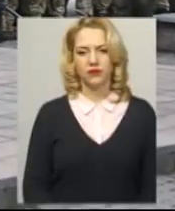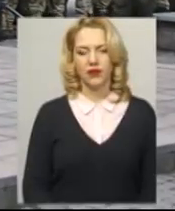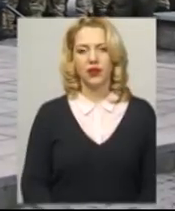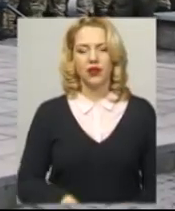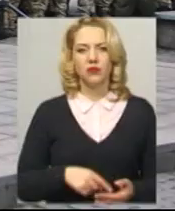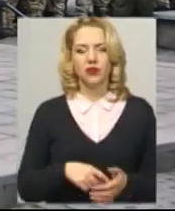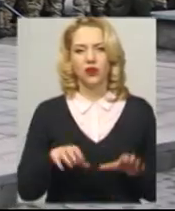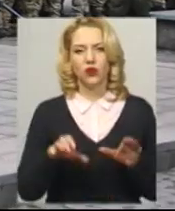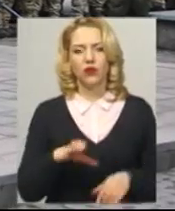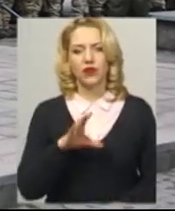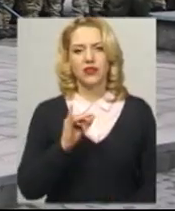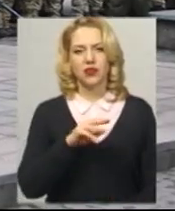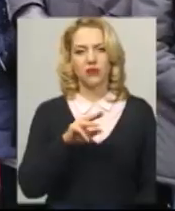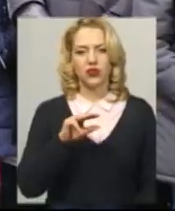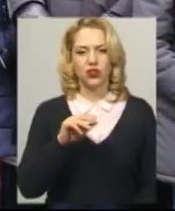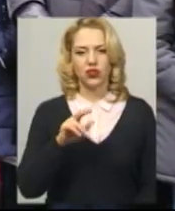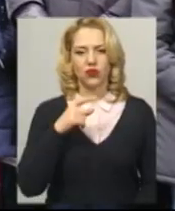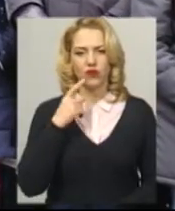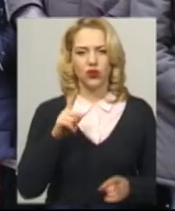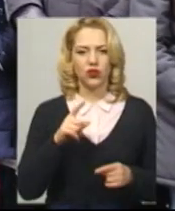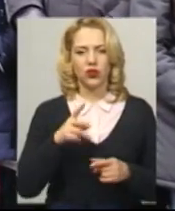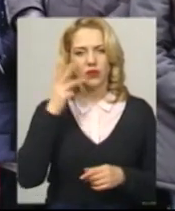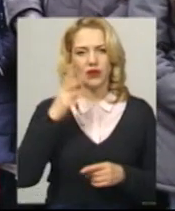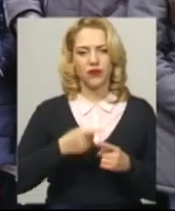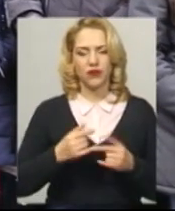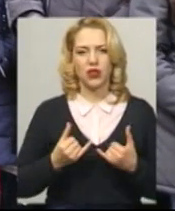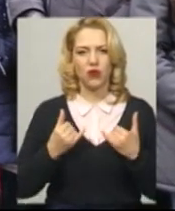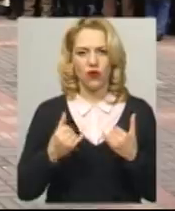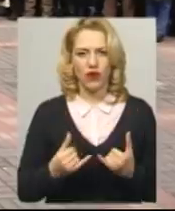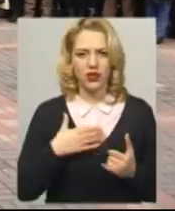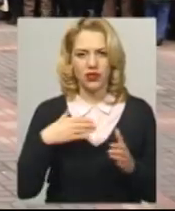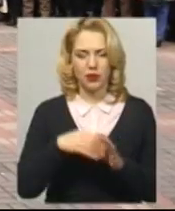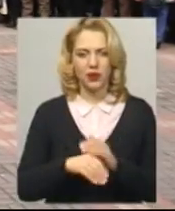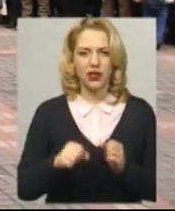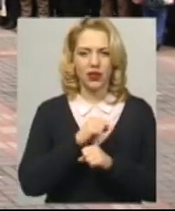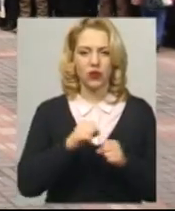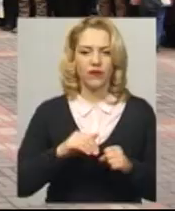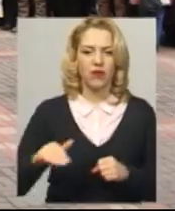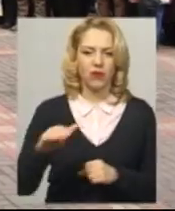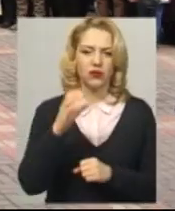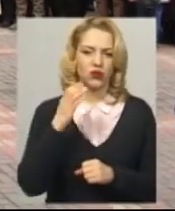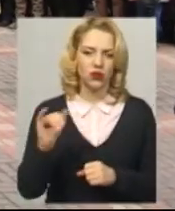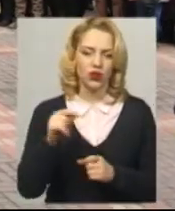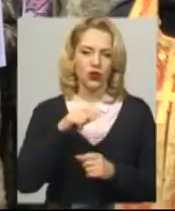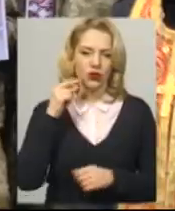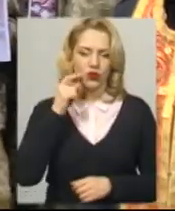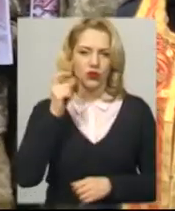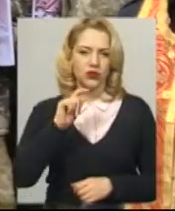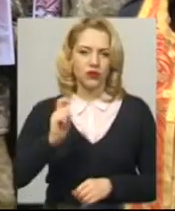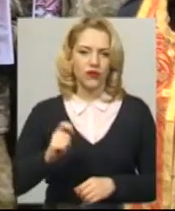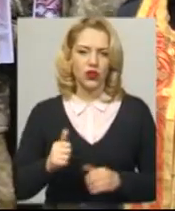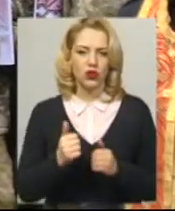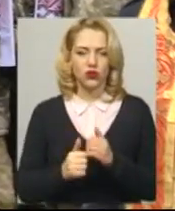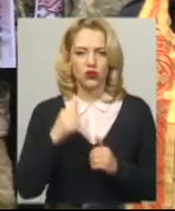Міський голова Олександр Семчишин каже, Хмельницький щороку проводить шанування загиблих Героїв Небесної Сотні та російсько-української війни. Додає, щороку